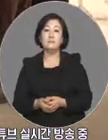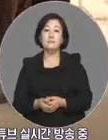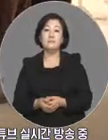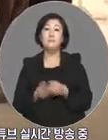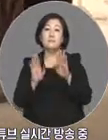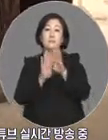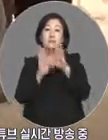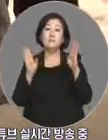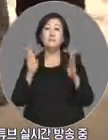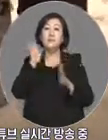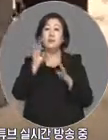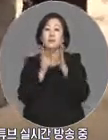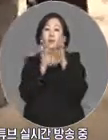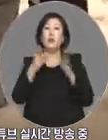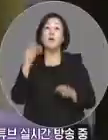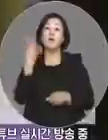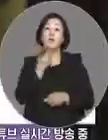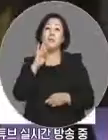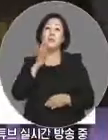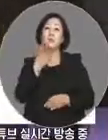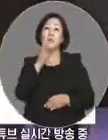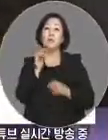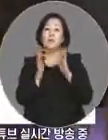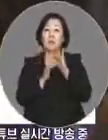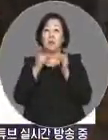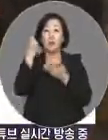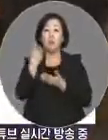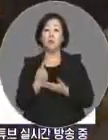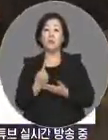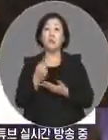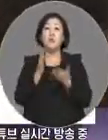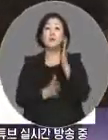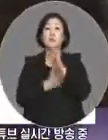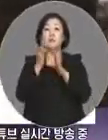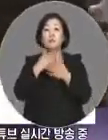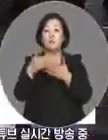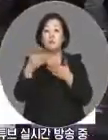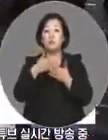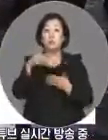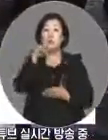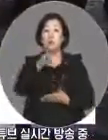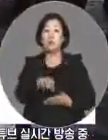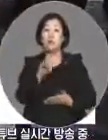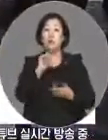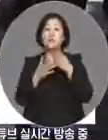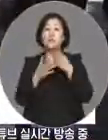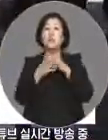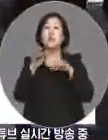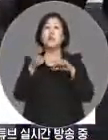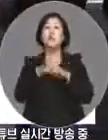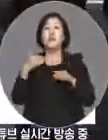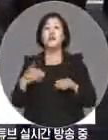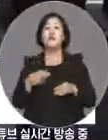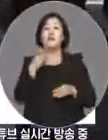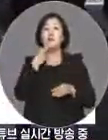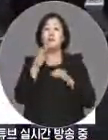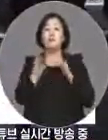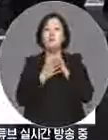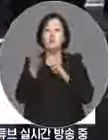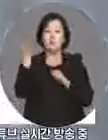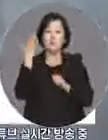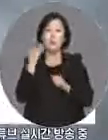개관 사흘 만에 4,300여 명의 관람객이 찾은 울산 시립미술관. 문화불보지 울산이라는 오명을